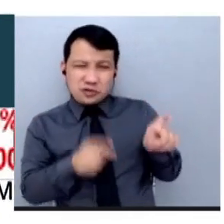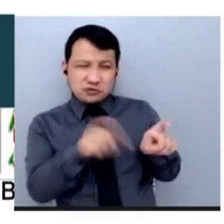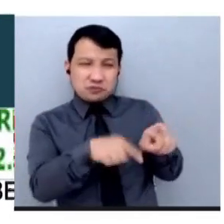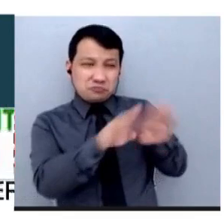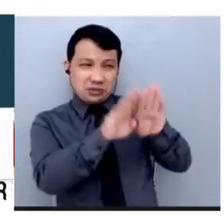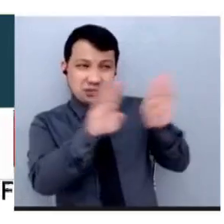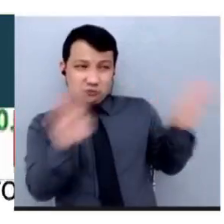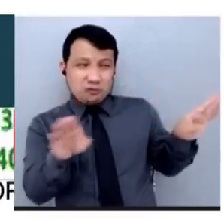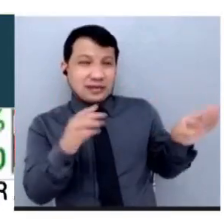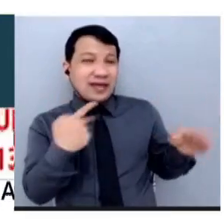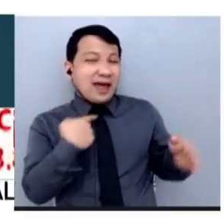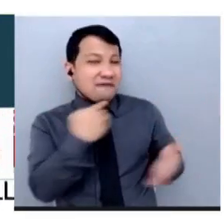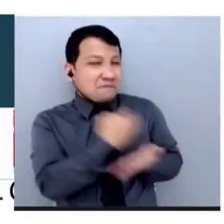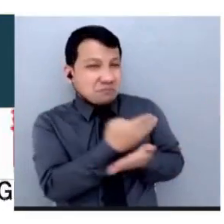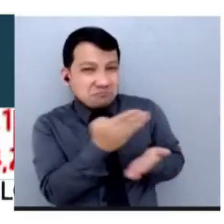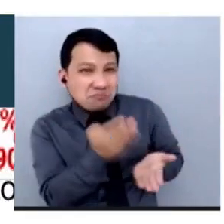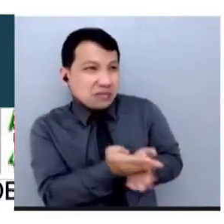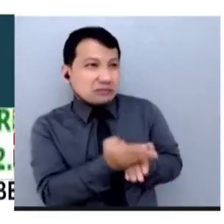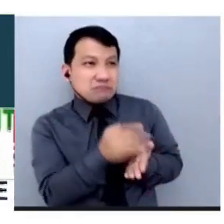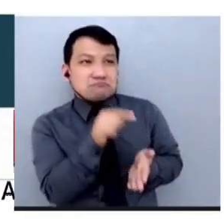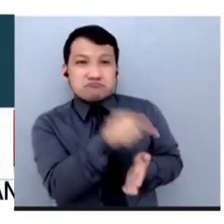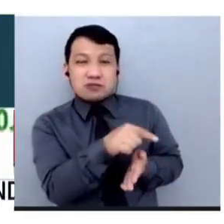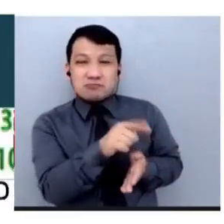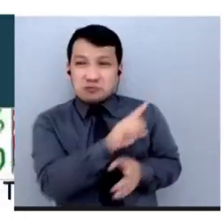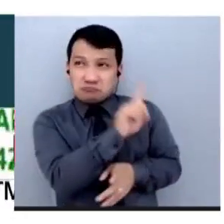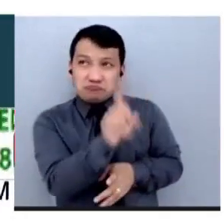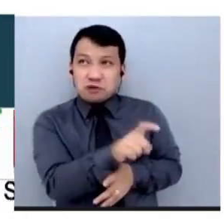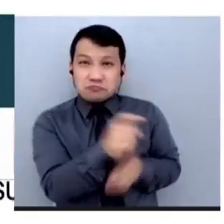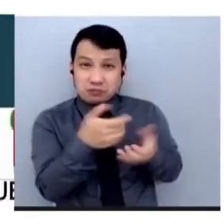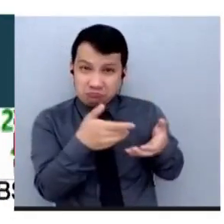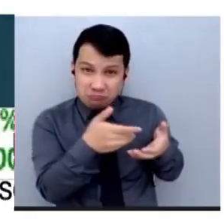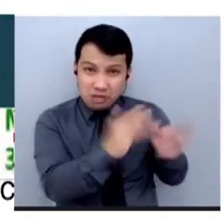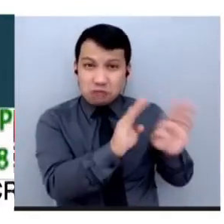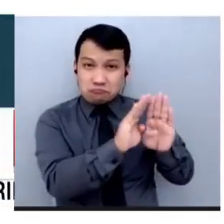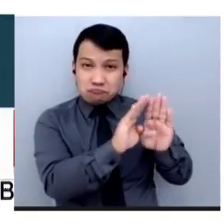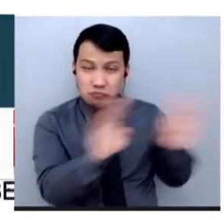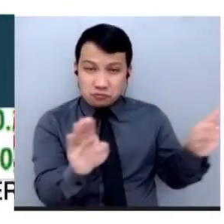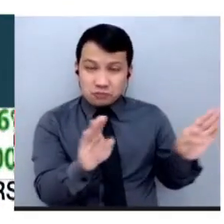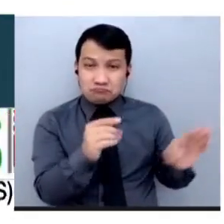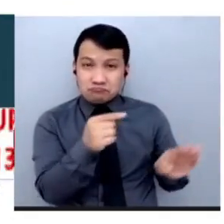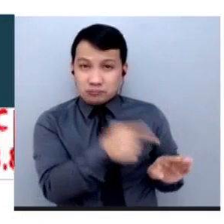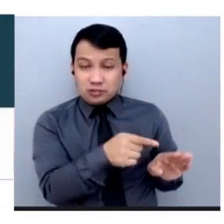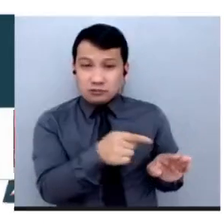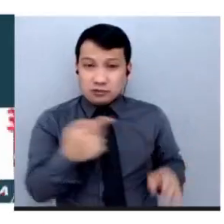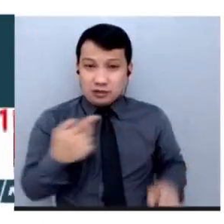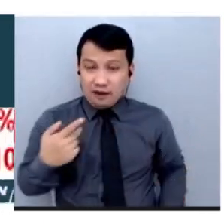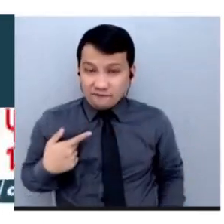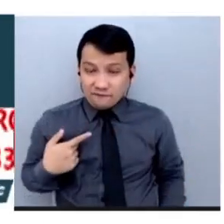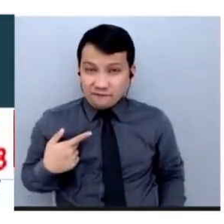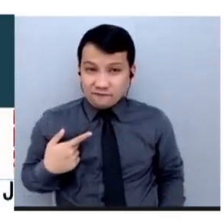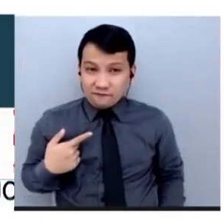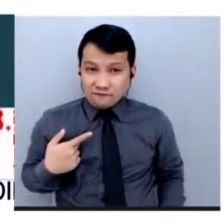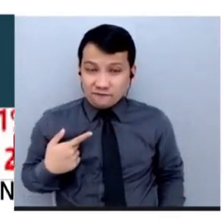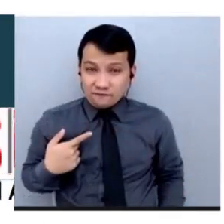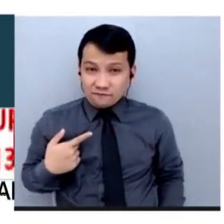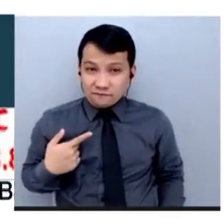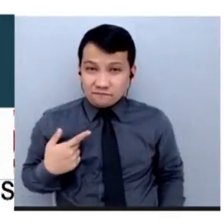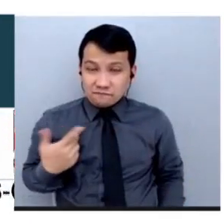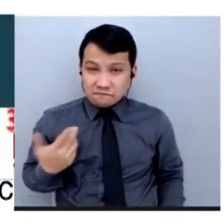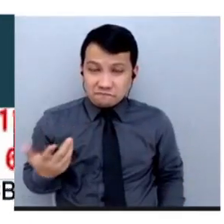para magbukas? Yan din yung isang tanong eh. They're going to be allowed to reopen, but do they still have enough funds to do